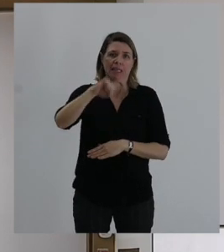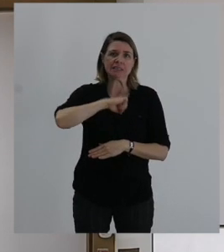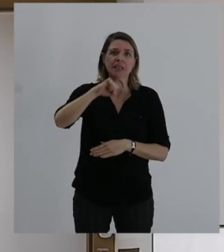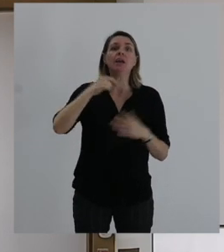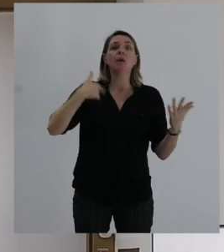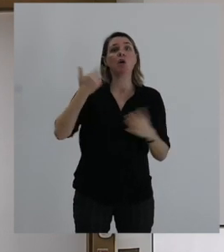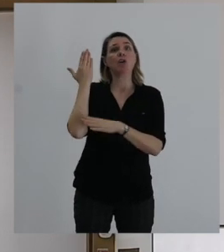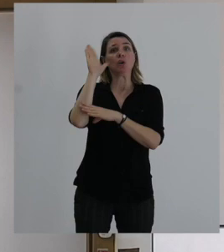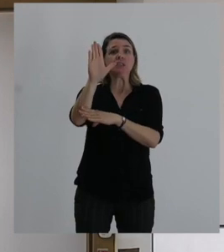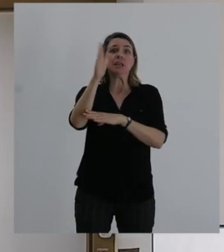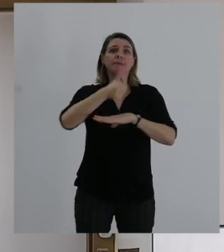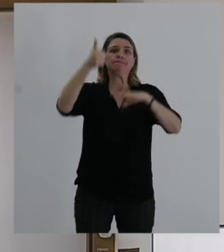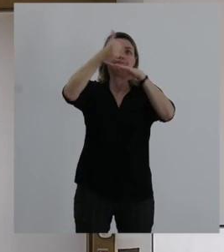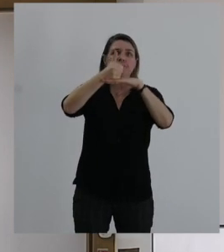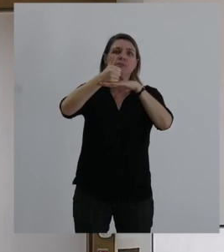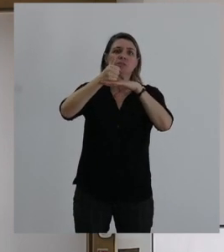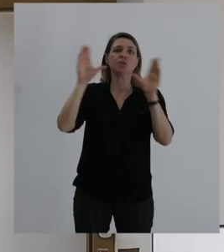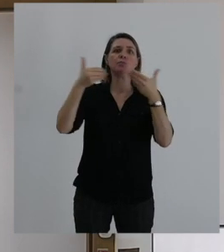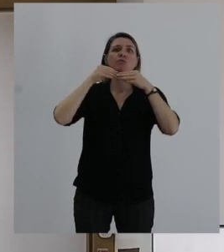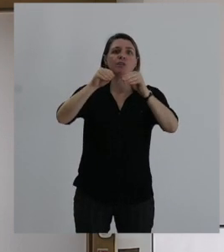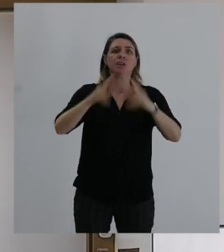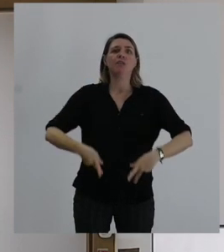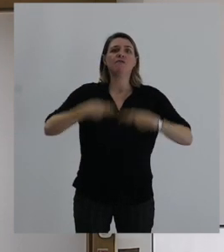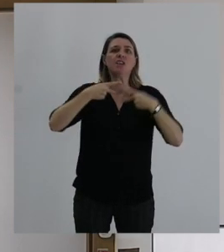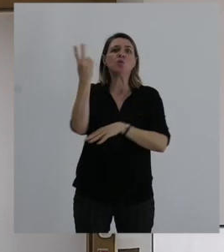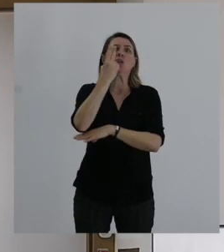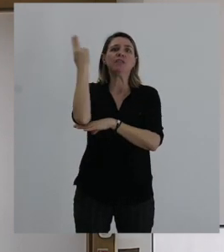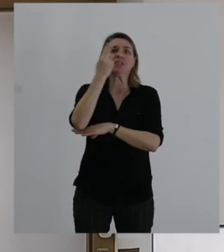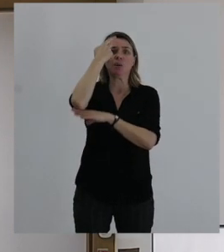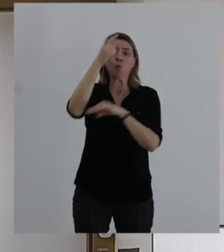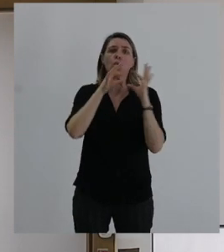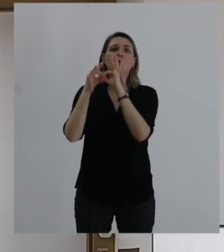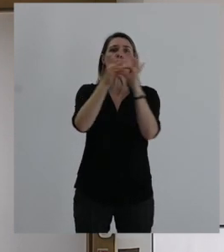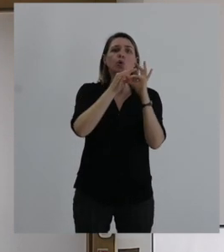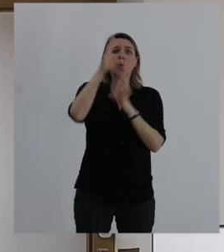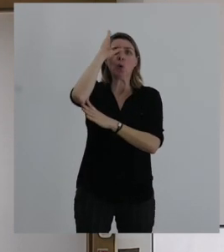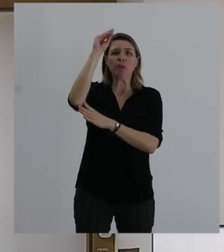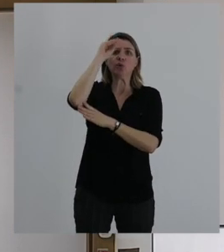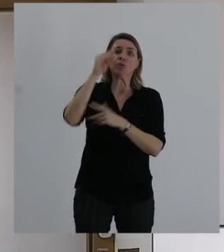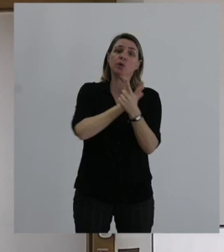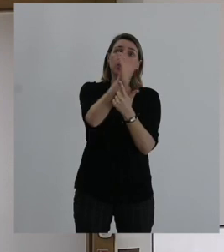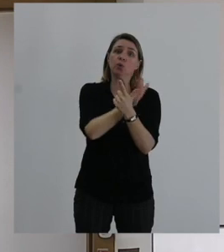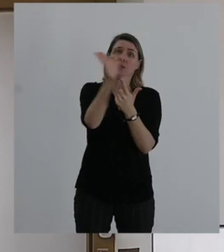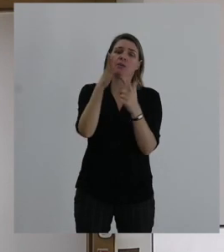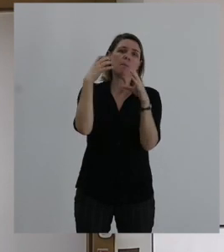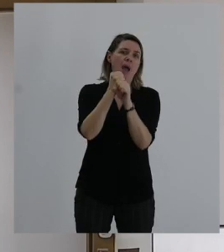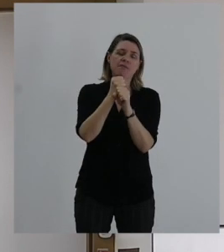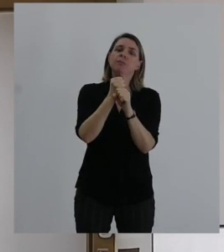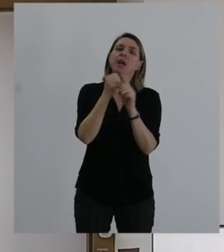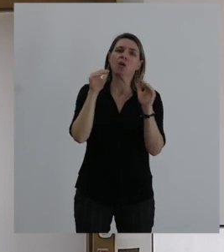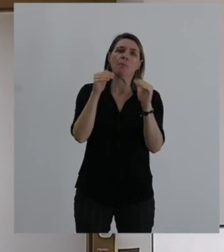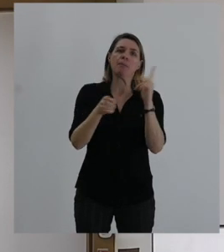tant que candidat tête de liste à la commission de la formation et de la vie universitaire pour l'Union étudiante. Sur deux sujets, je vais être très bref, mais c'est quand